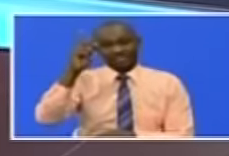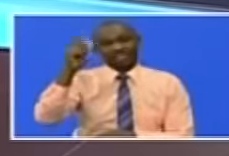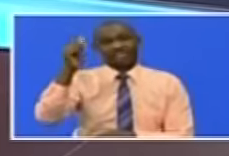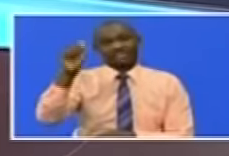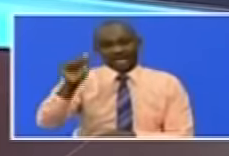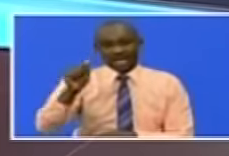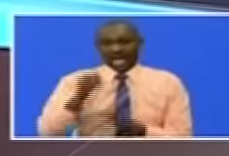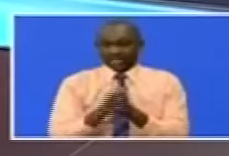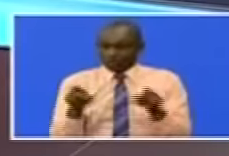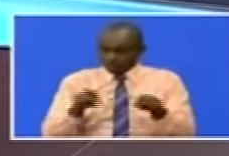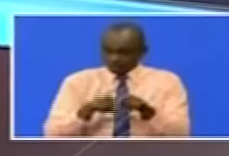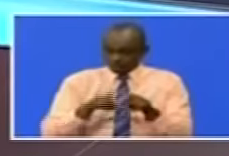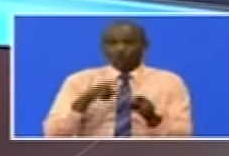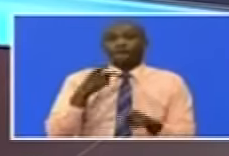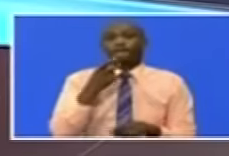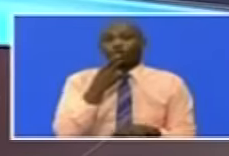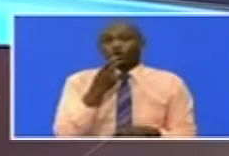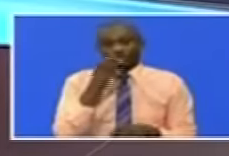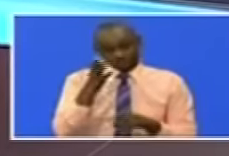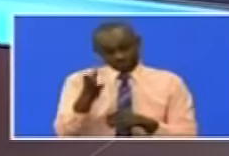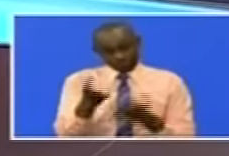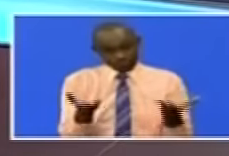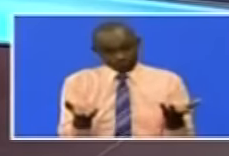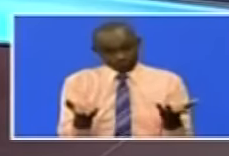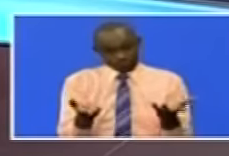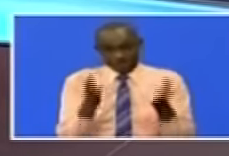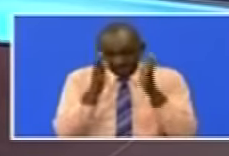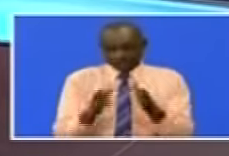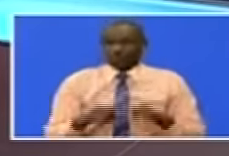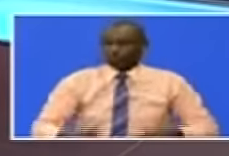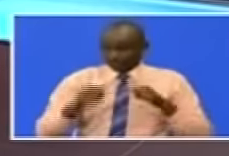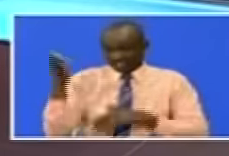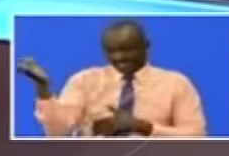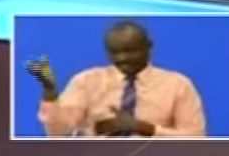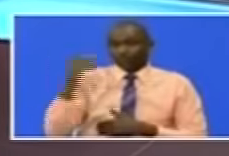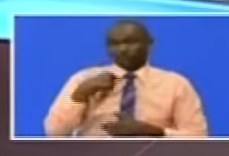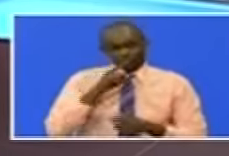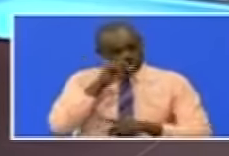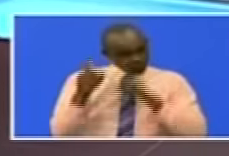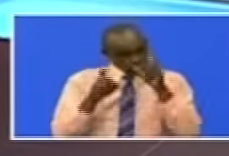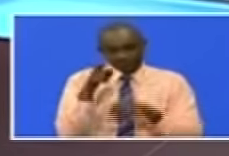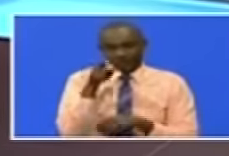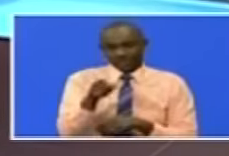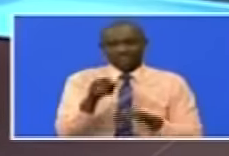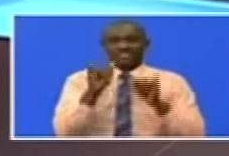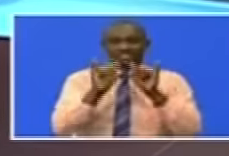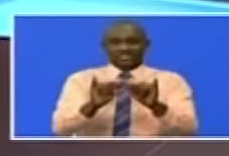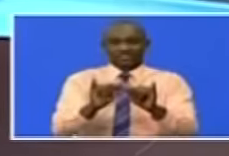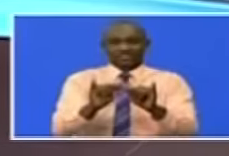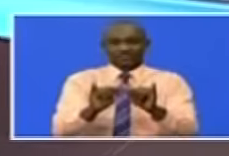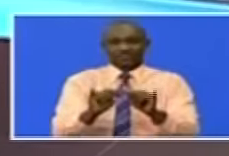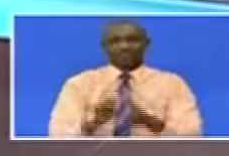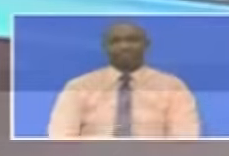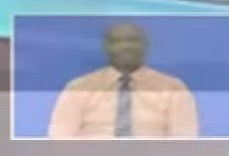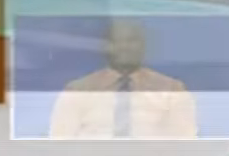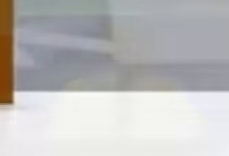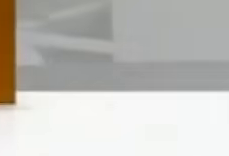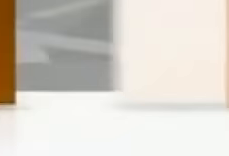Pokot Magharibi na pia ni msomi ambaye tuweza kuchambua nao swala hili kwa kina. Usiende mbali.